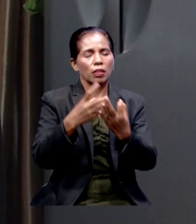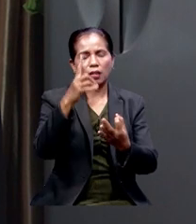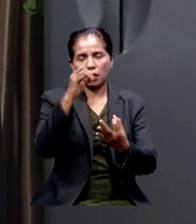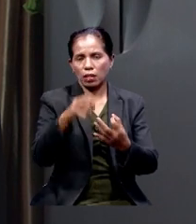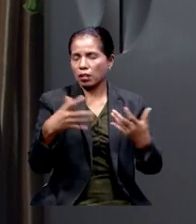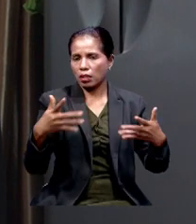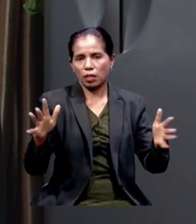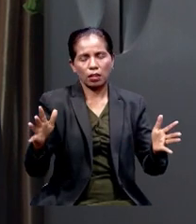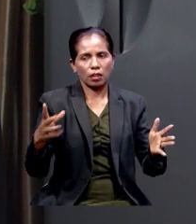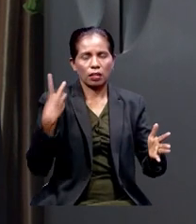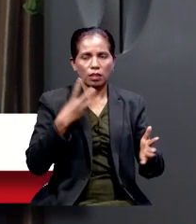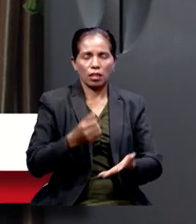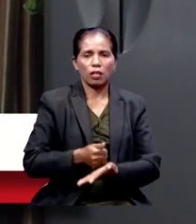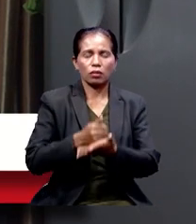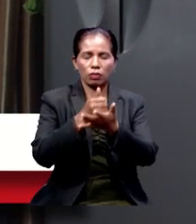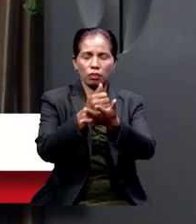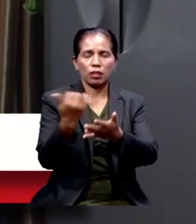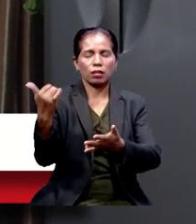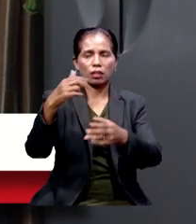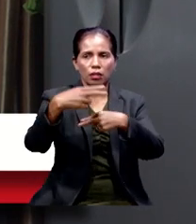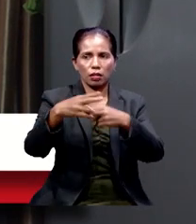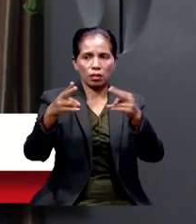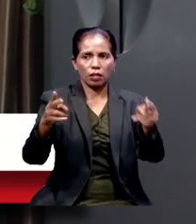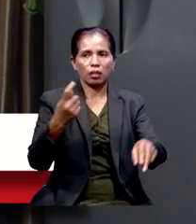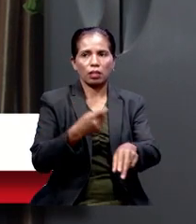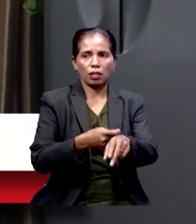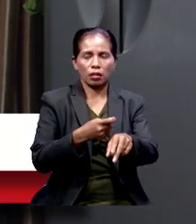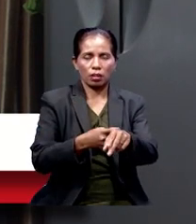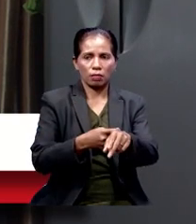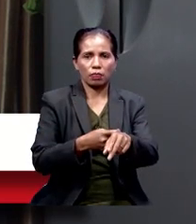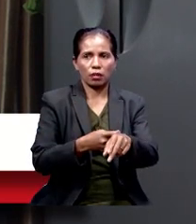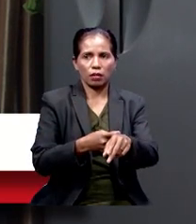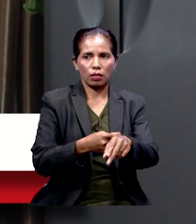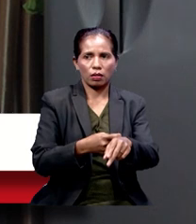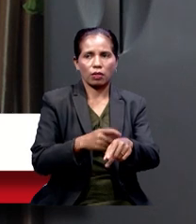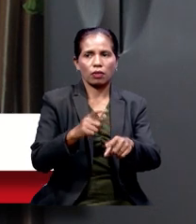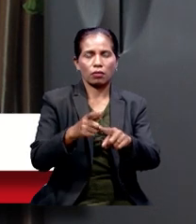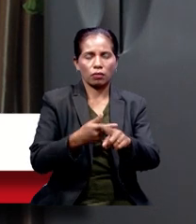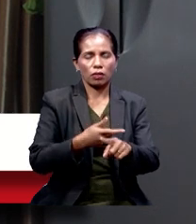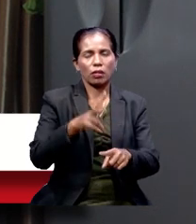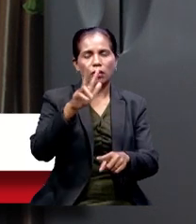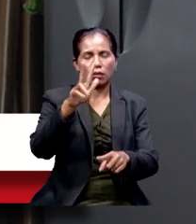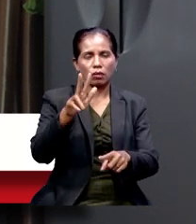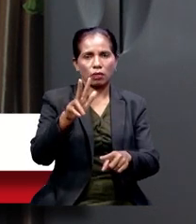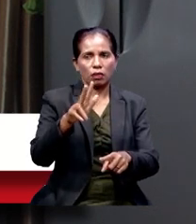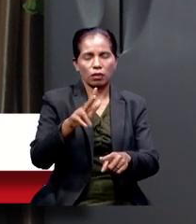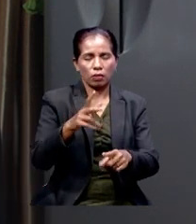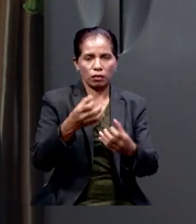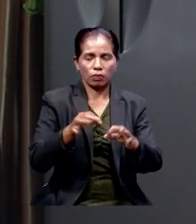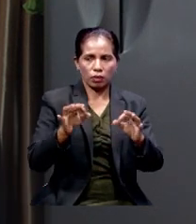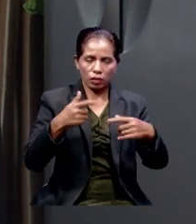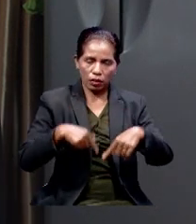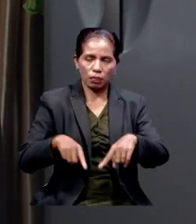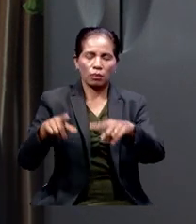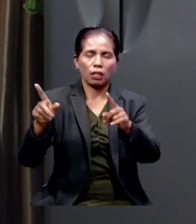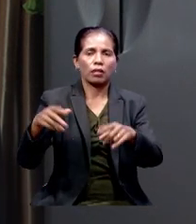fasilita sira bela hela ya dormitori durante tempo ne maksimal ne pala para se fulan tolu, kwandu saidan sira bela fila